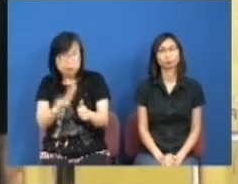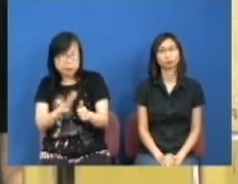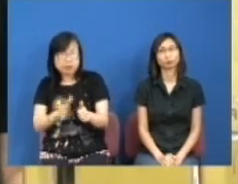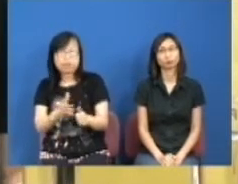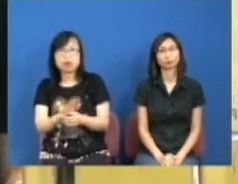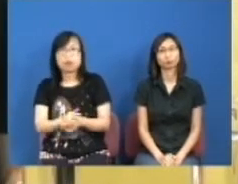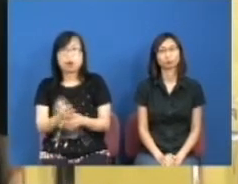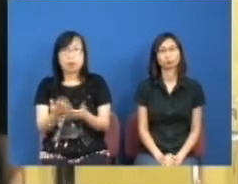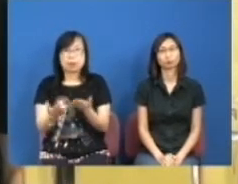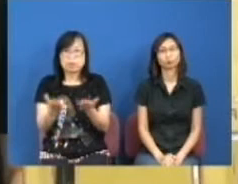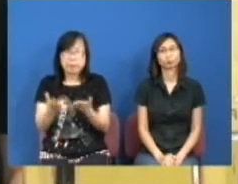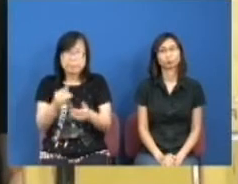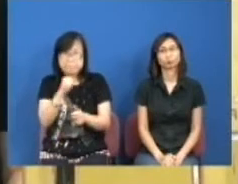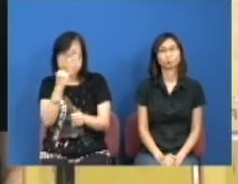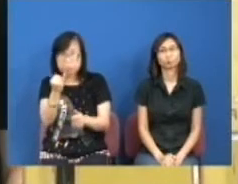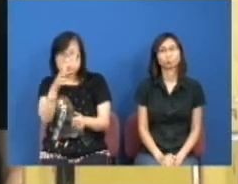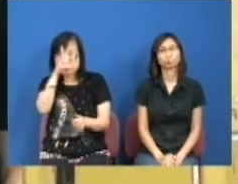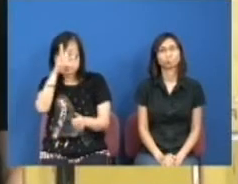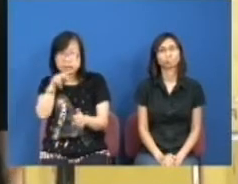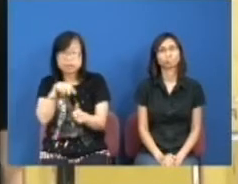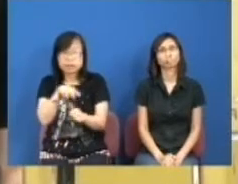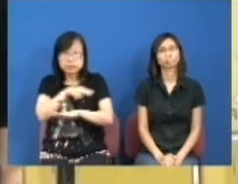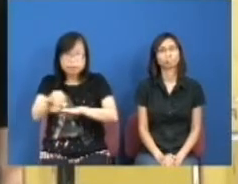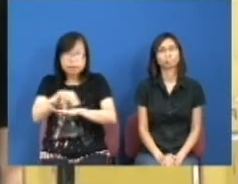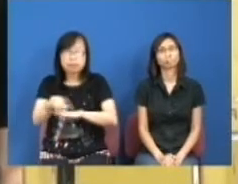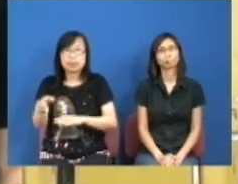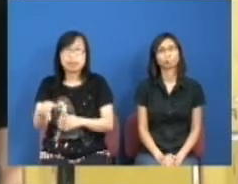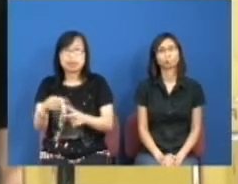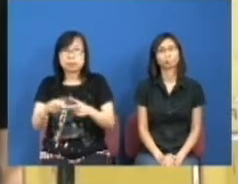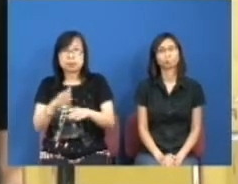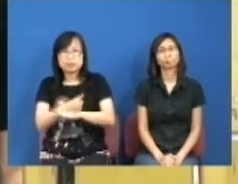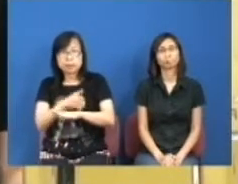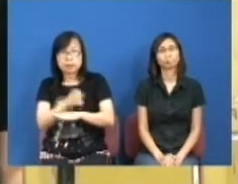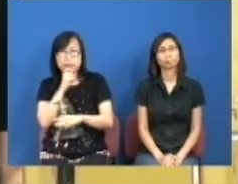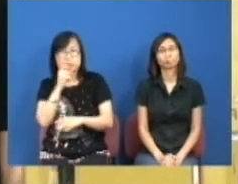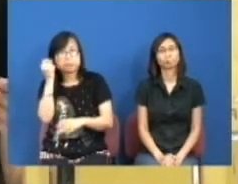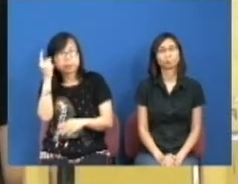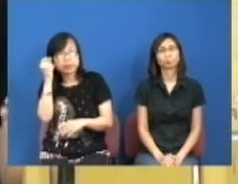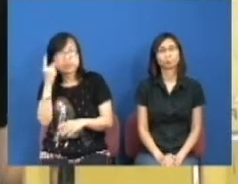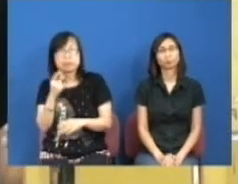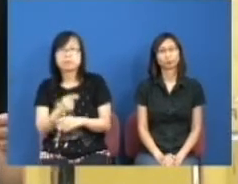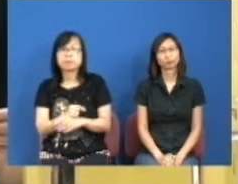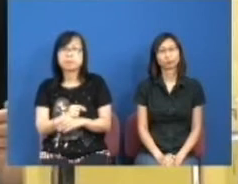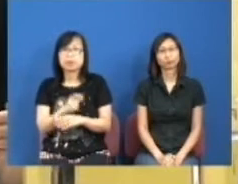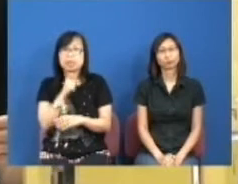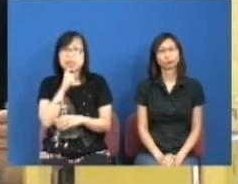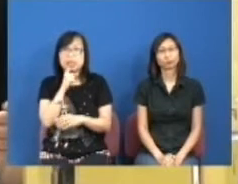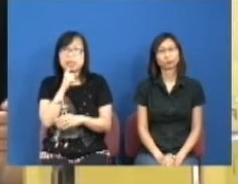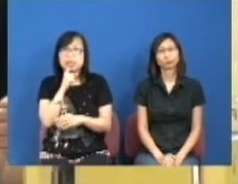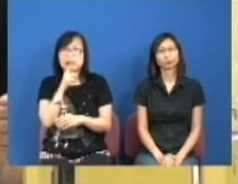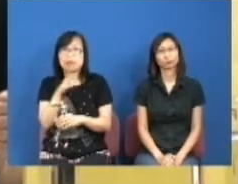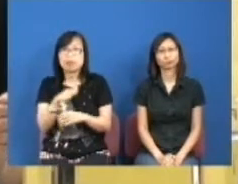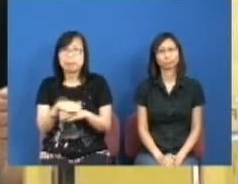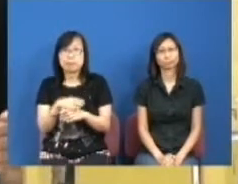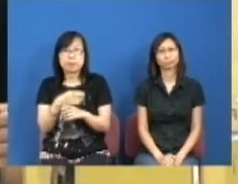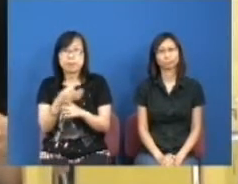啲唔好的政策啦。咁但係香港公民社會咧，其中有幾個特色啦。嗱，我哋頭先所講嘅一個，即係並